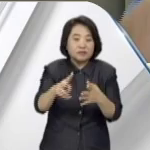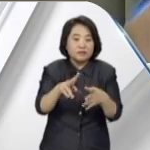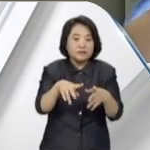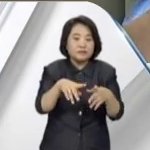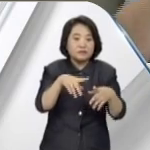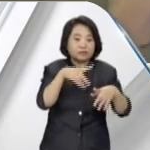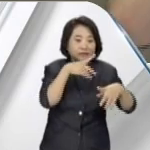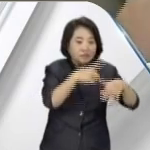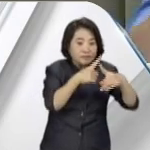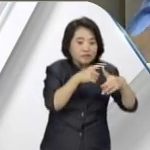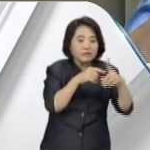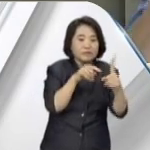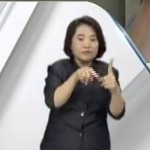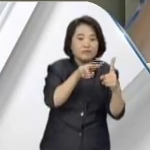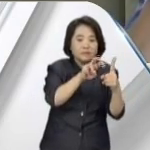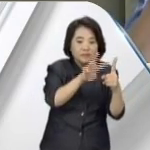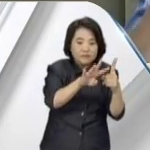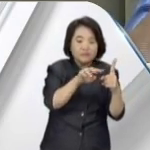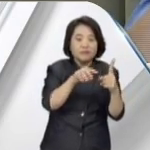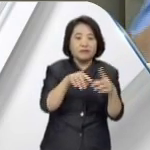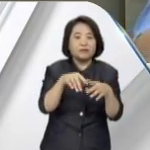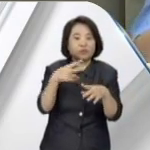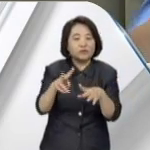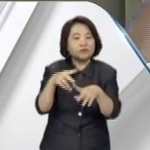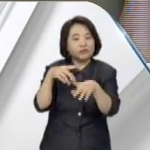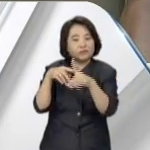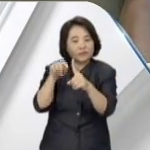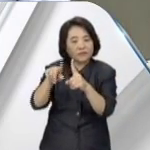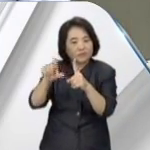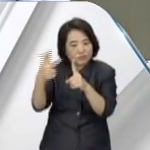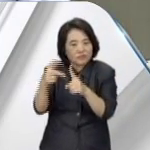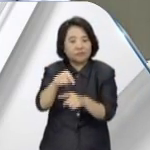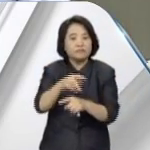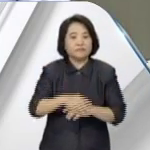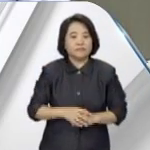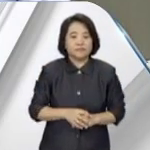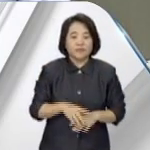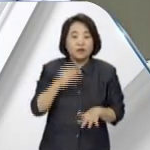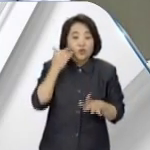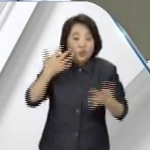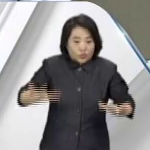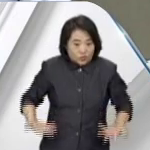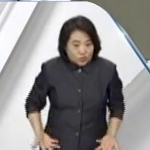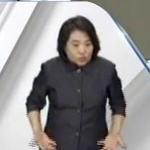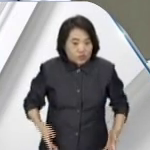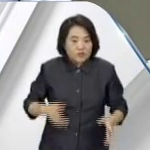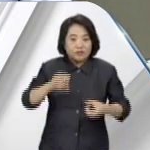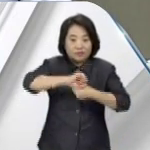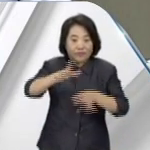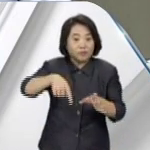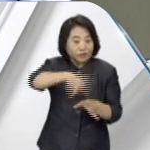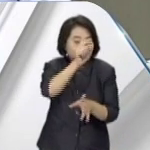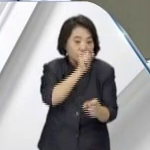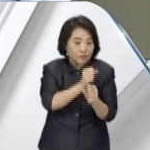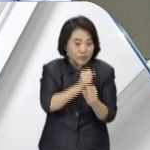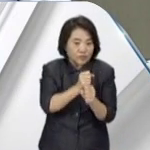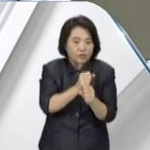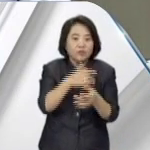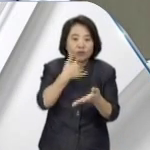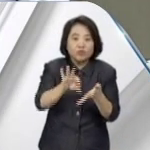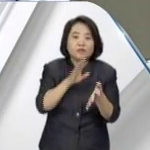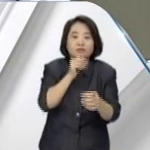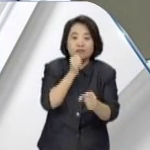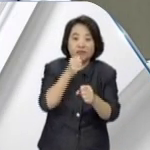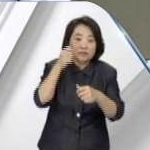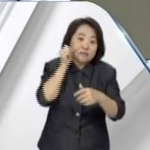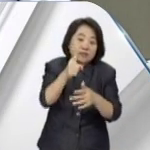是另外再加给 1.34 1.67。 以凡在休息日里头所加班的工时安排都纳入